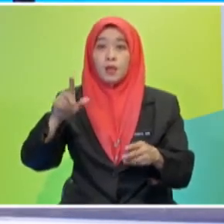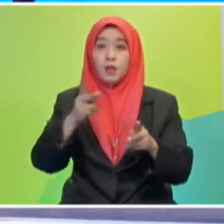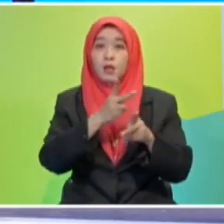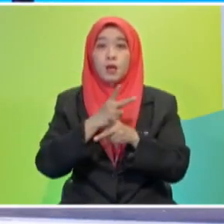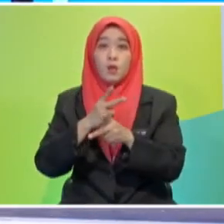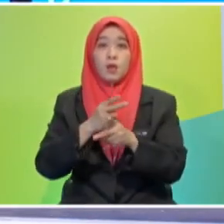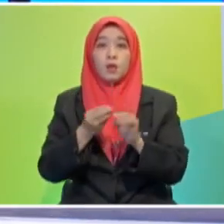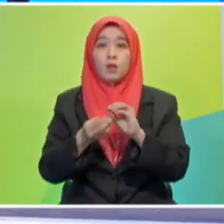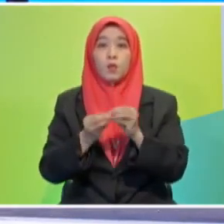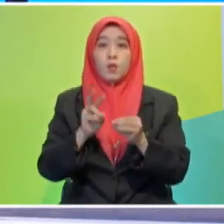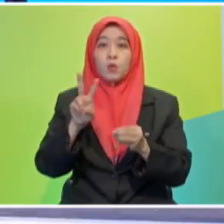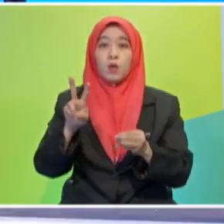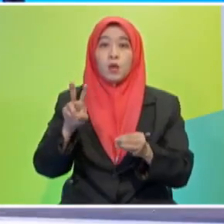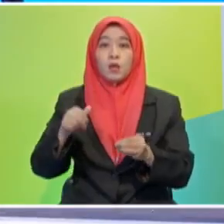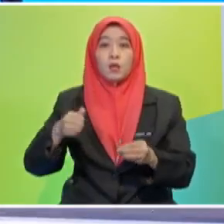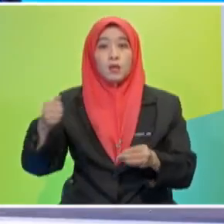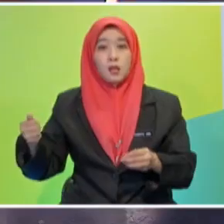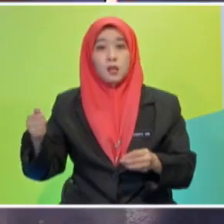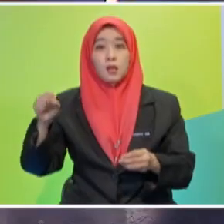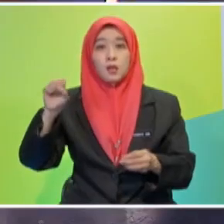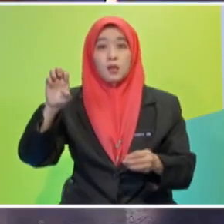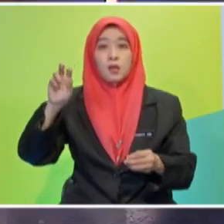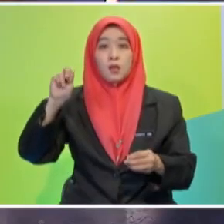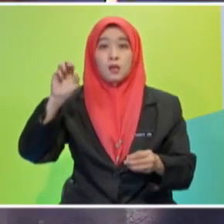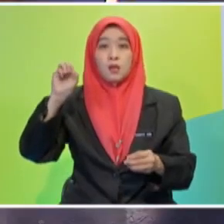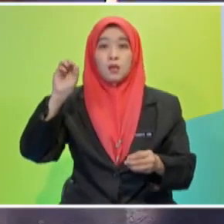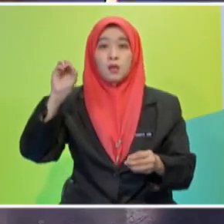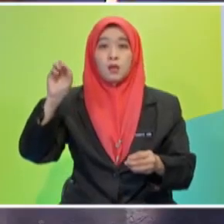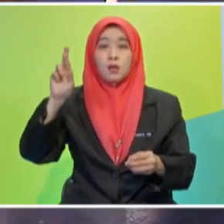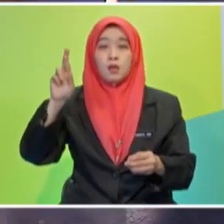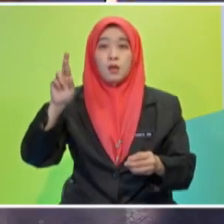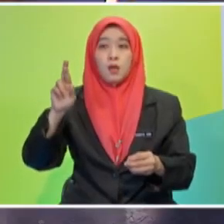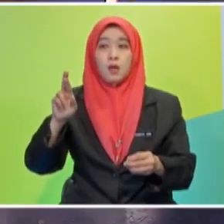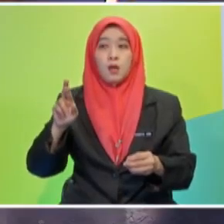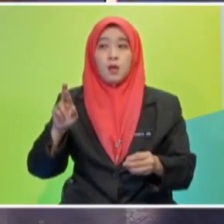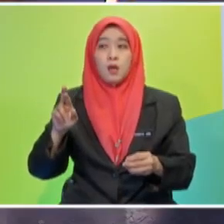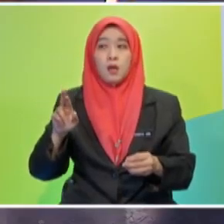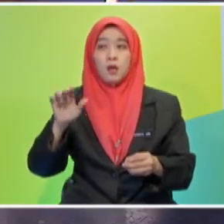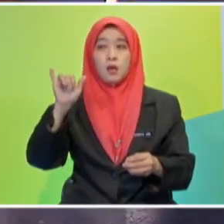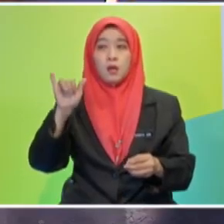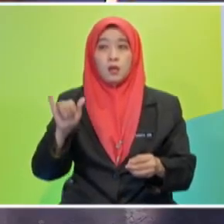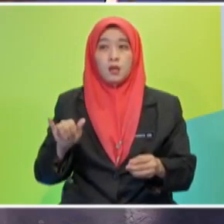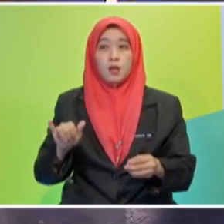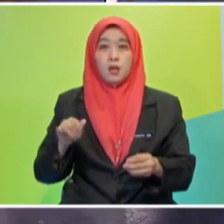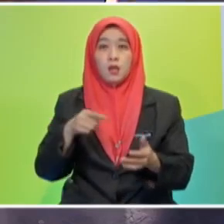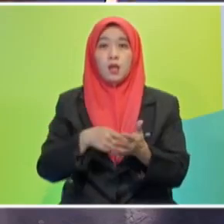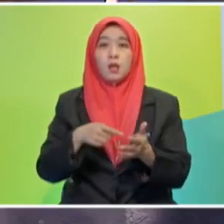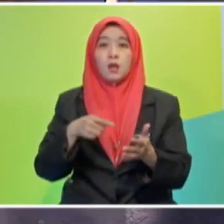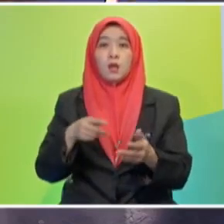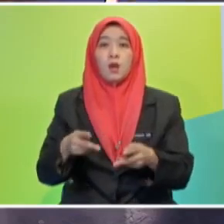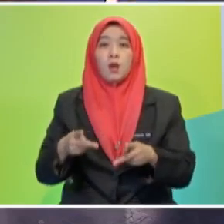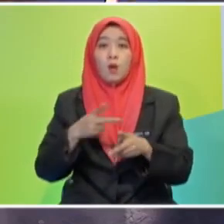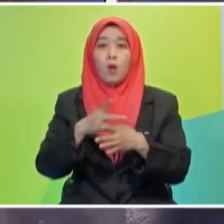ada sensor. Ada sensor. Kalau yang ini kita kategorikan sebagai komponen apa? Elektronik. Elektronik. Bagus